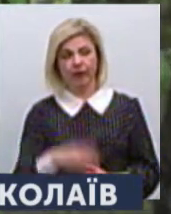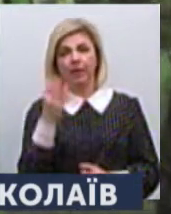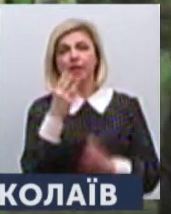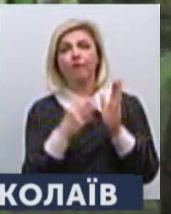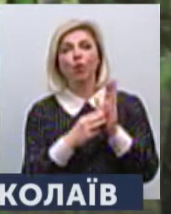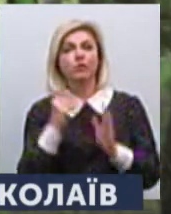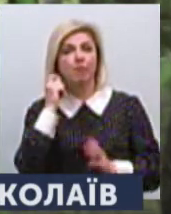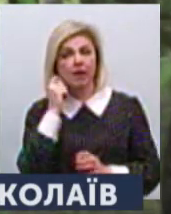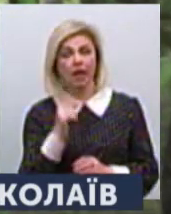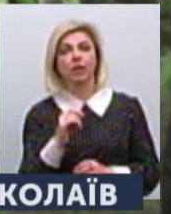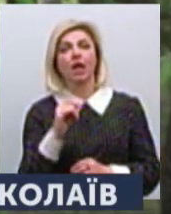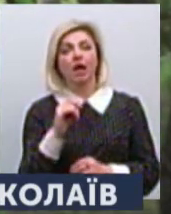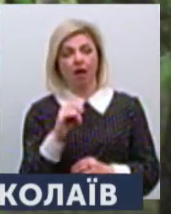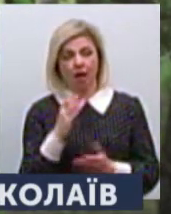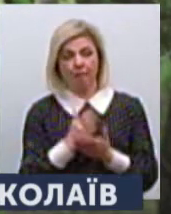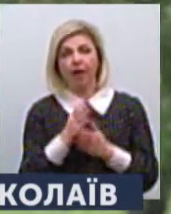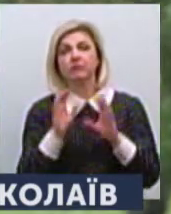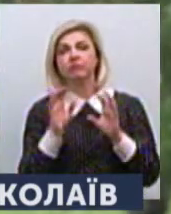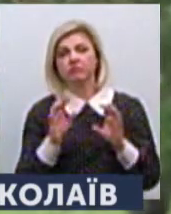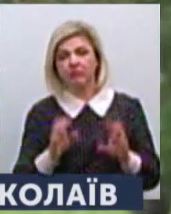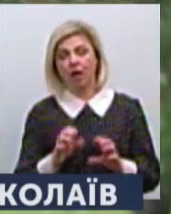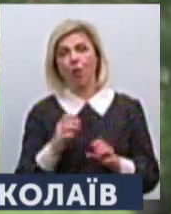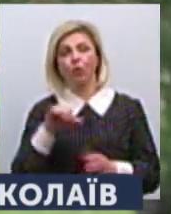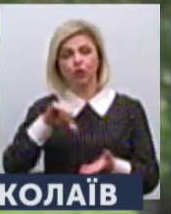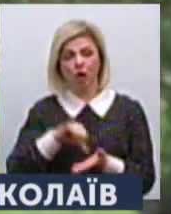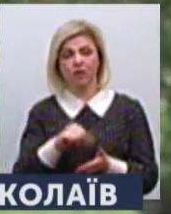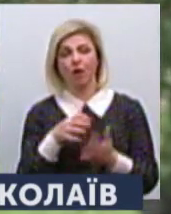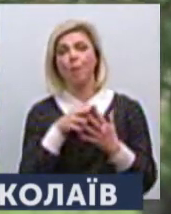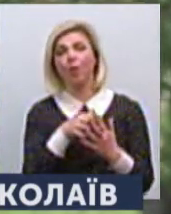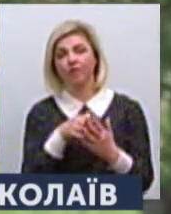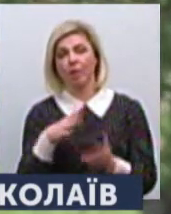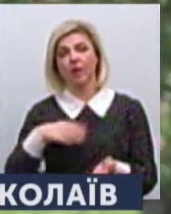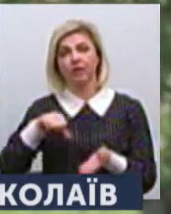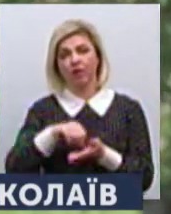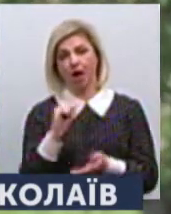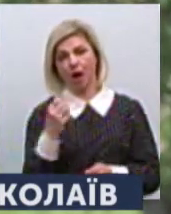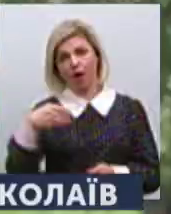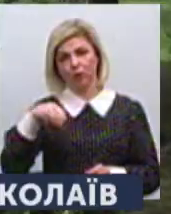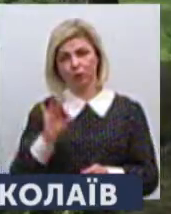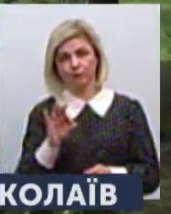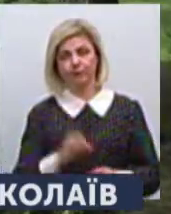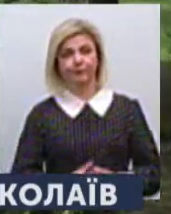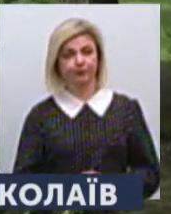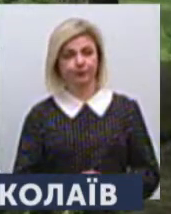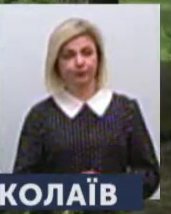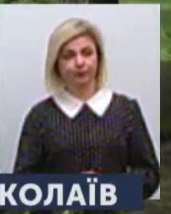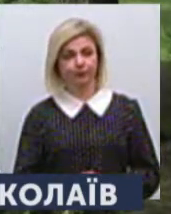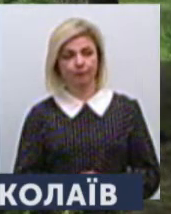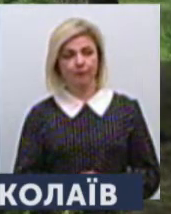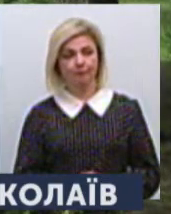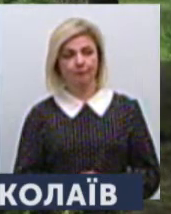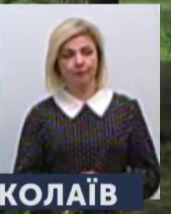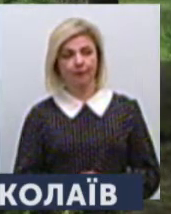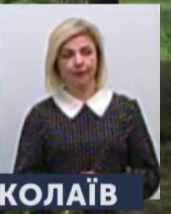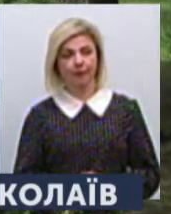38-річний Сергій Гусіді має статус учасника бойових дій. Був у зоні проведення антитерористичної операції. Учасник бойових дій